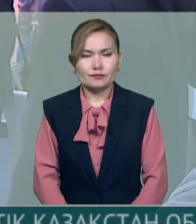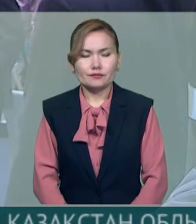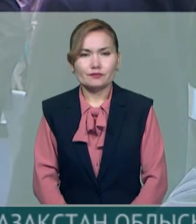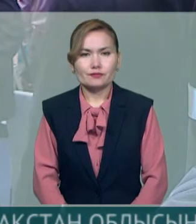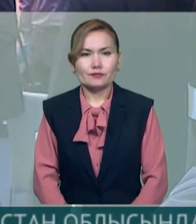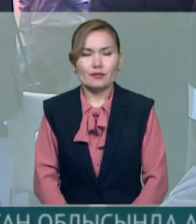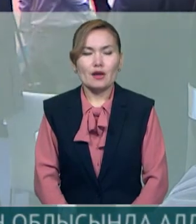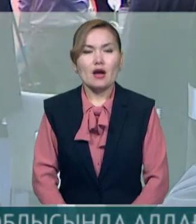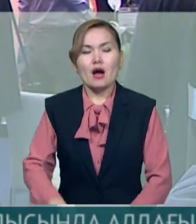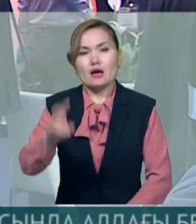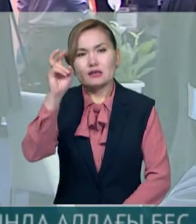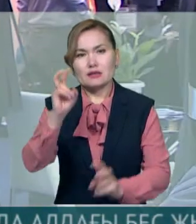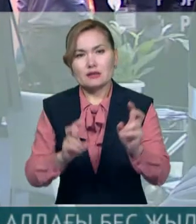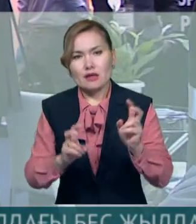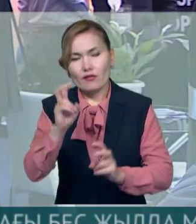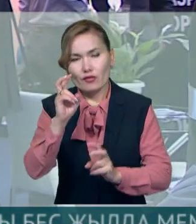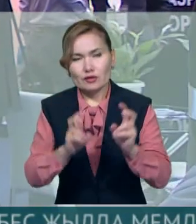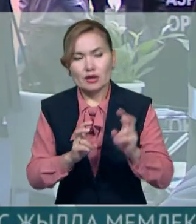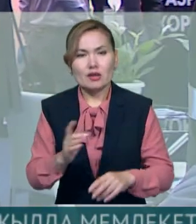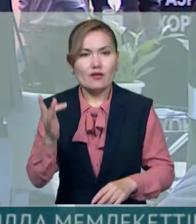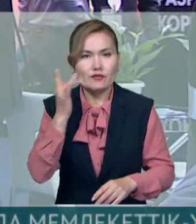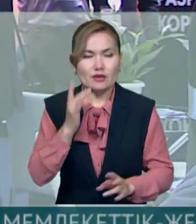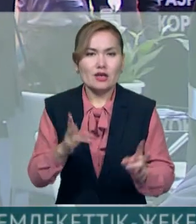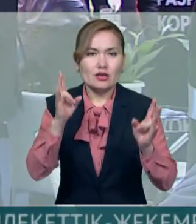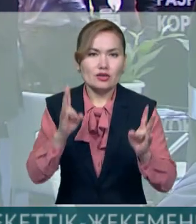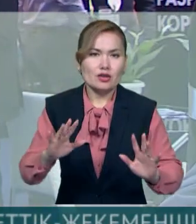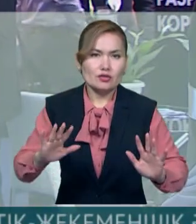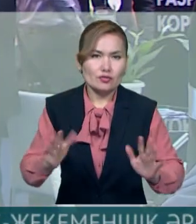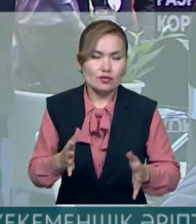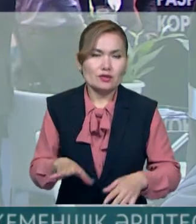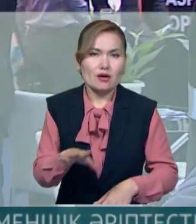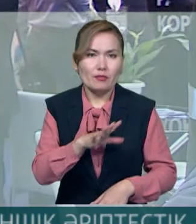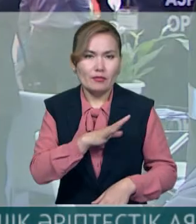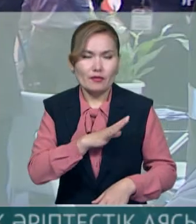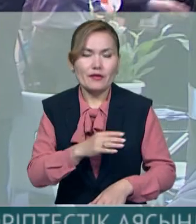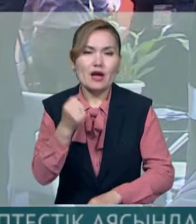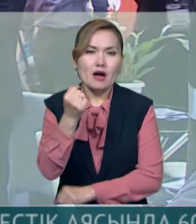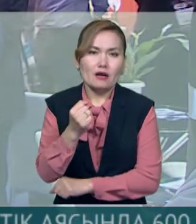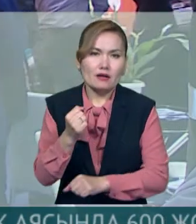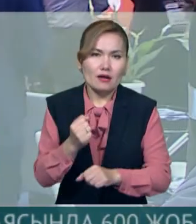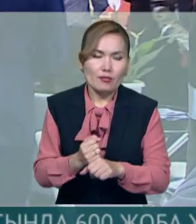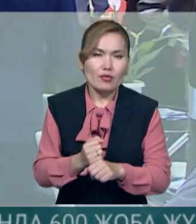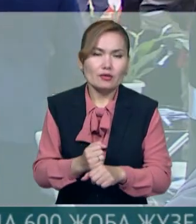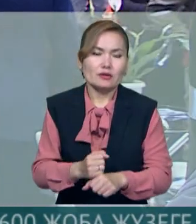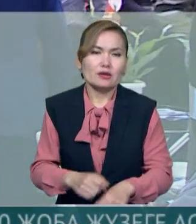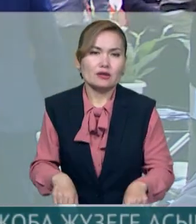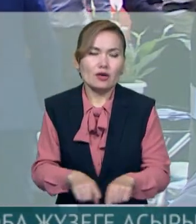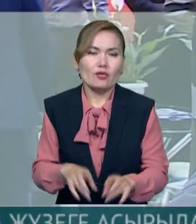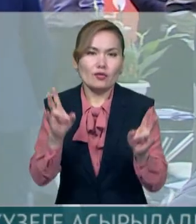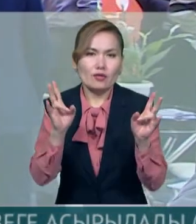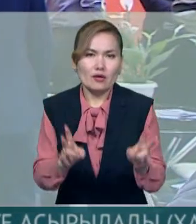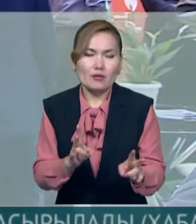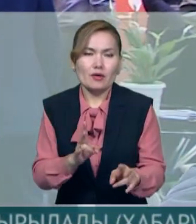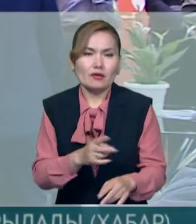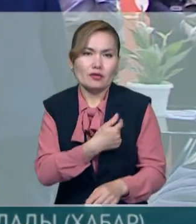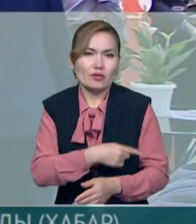Көбінесе жағдайда енді біз көбінше мына болған жағдайлардың барлығын осы жұмыс беруші кінәлі деп есептейміз. Негесі бағана 244